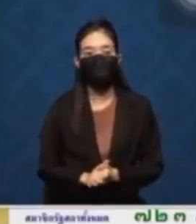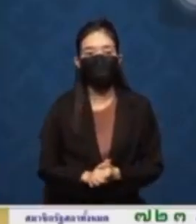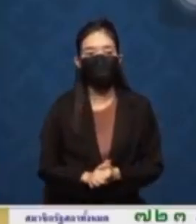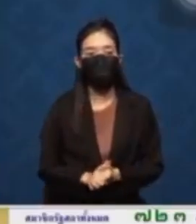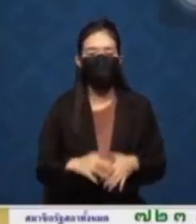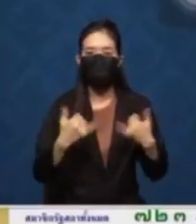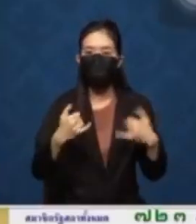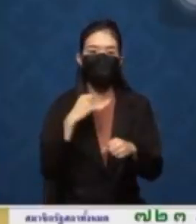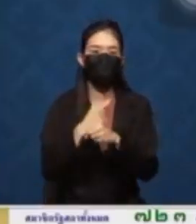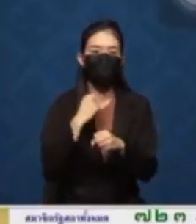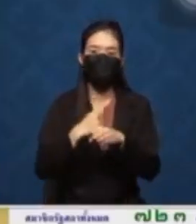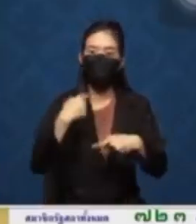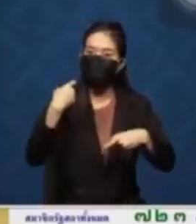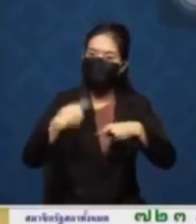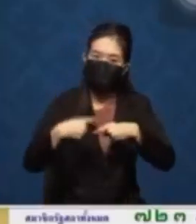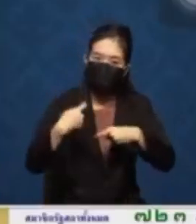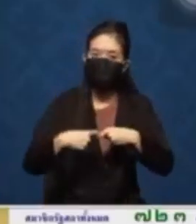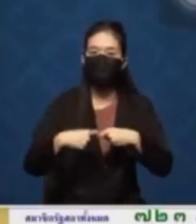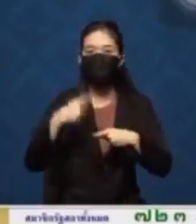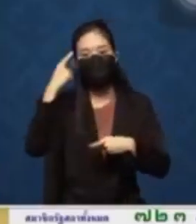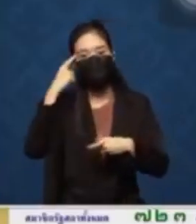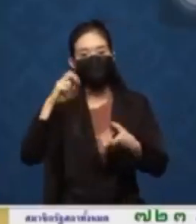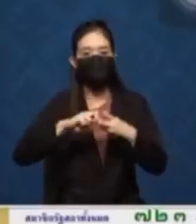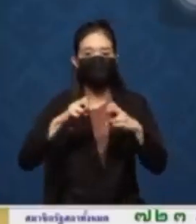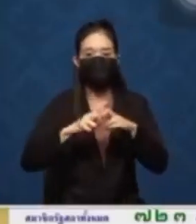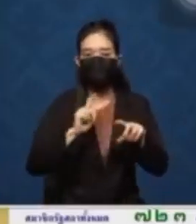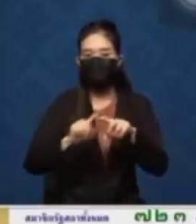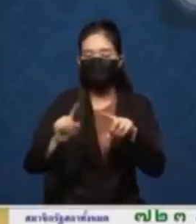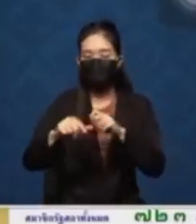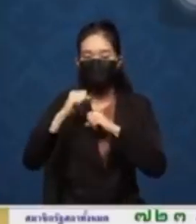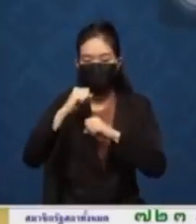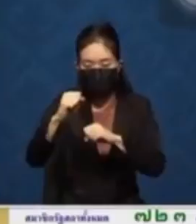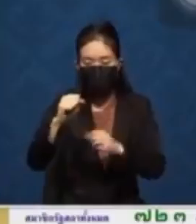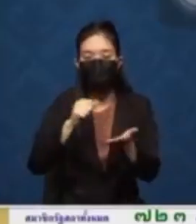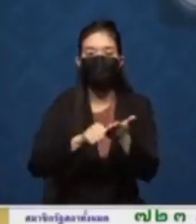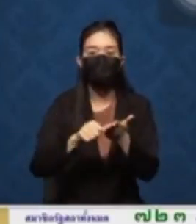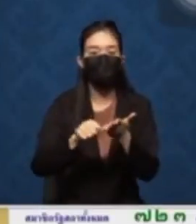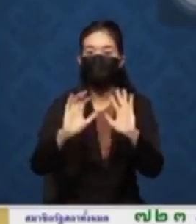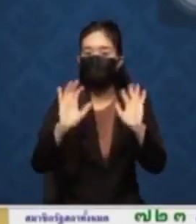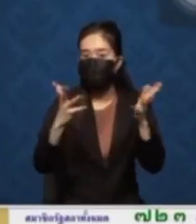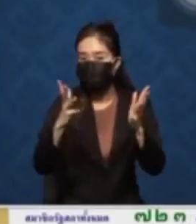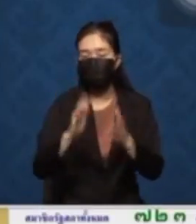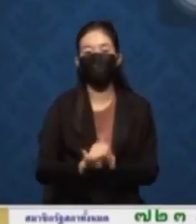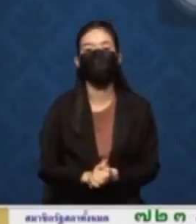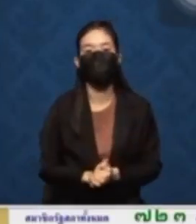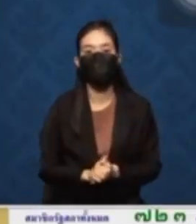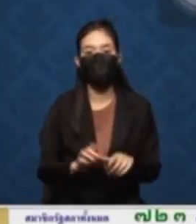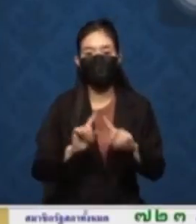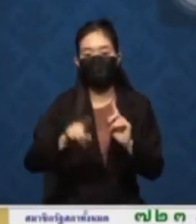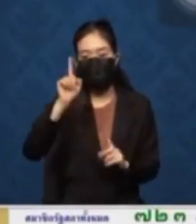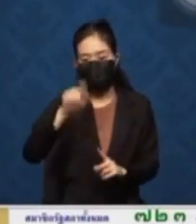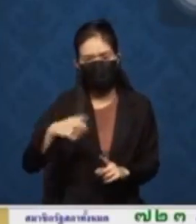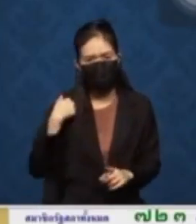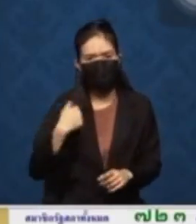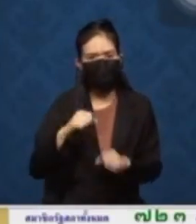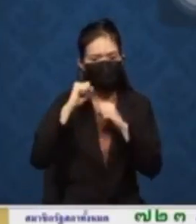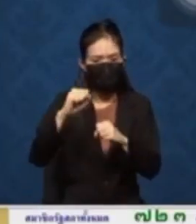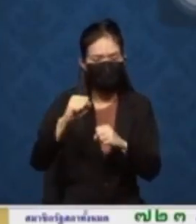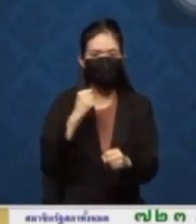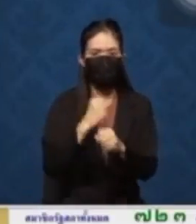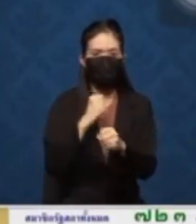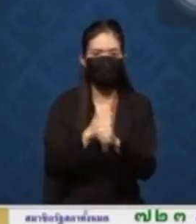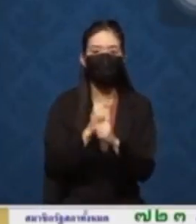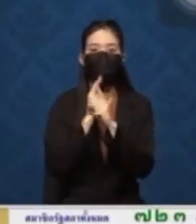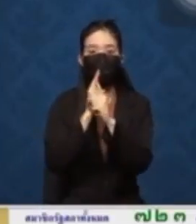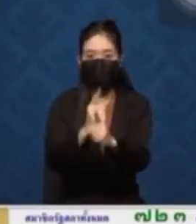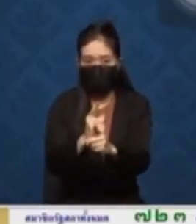ถเกิดขึ้นได้หรอกครับจากการหยุดอยู่กับที่แต่มันจะเกิดขึ้นได้ต่อเมื่อสถาบันนั้นก้าวเดินไปพร้อมกับเข็มนาฬิกา